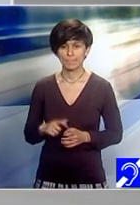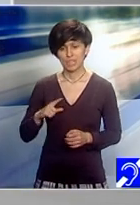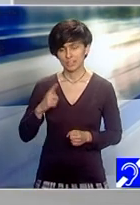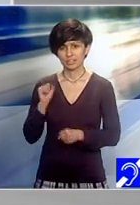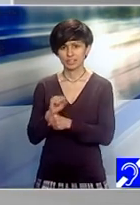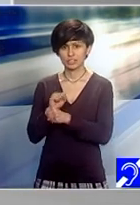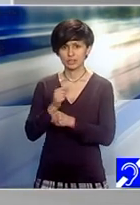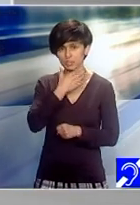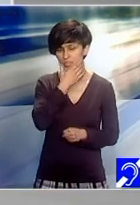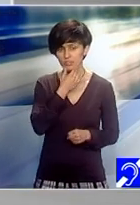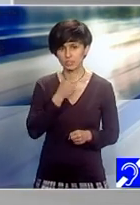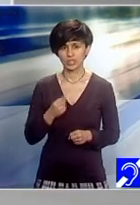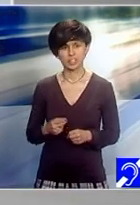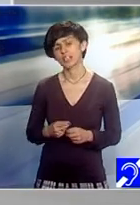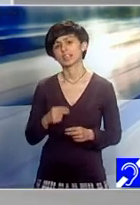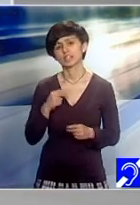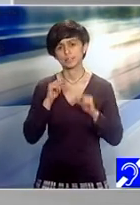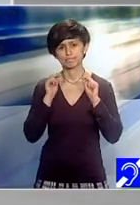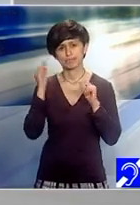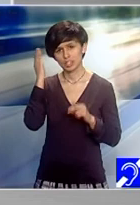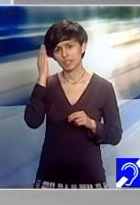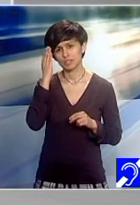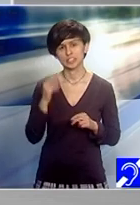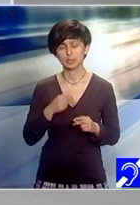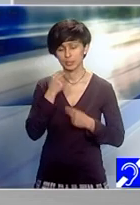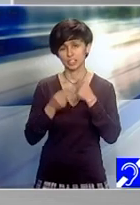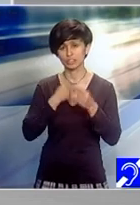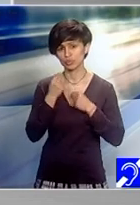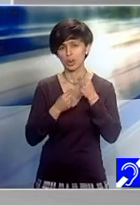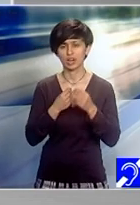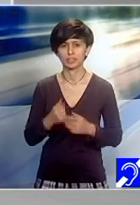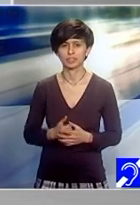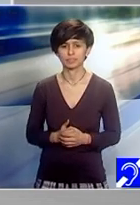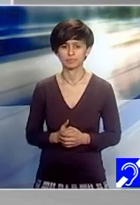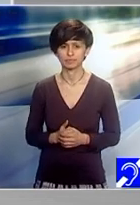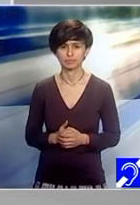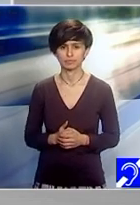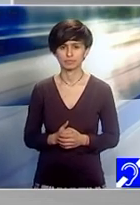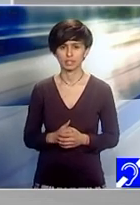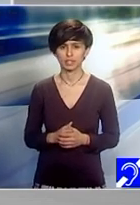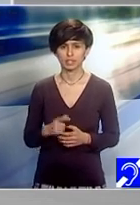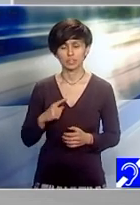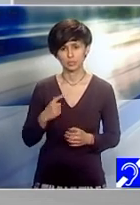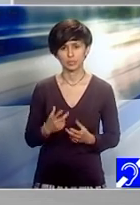o săptămână în care învățăm prin joacă, în care rămânem cu foarte multe informații, pentru că